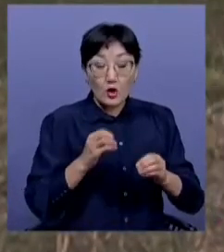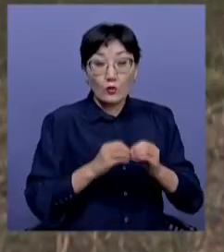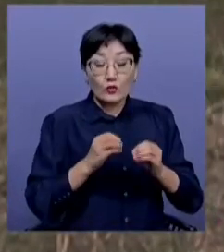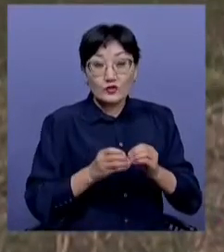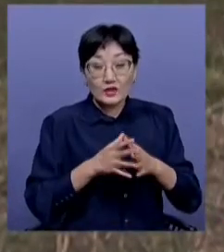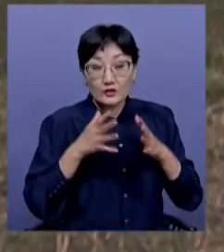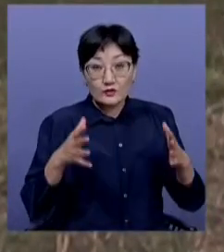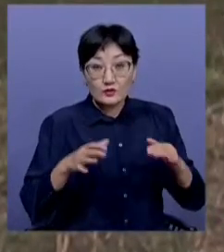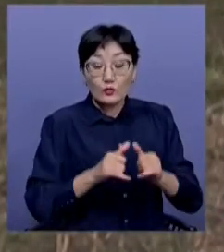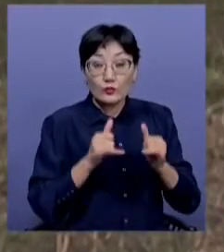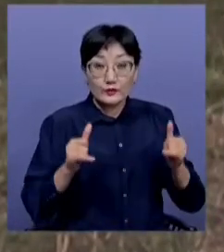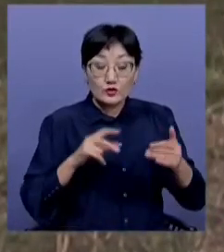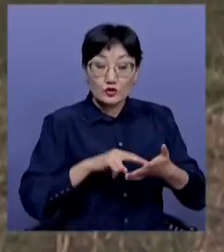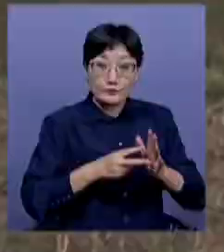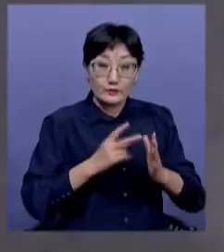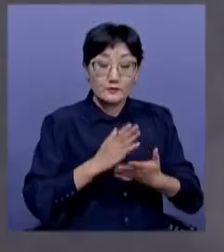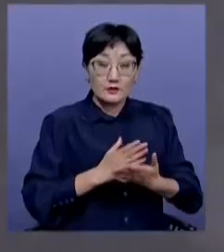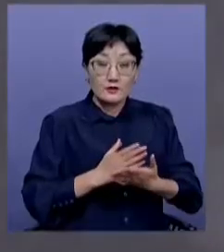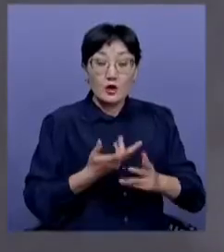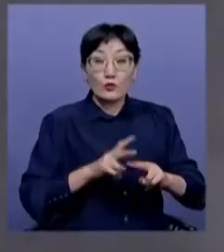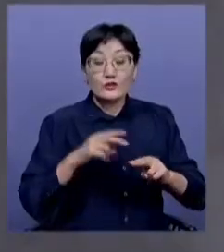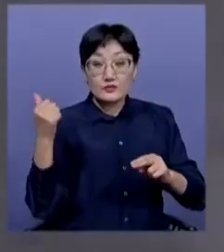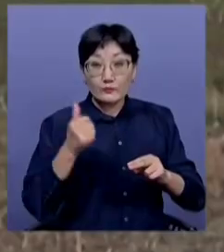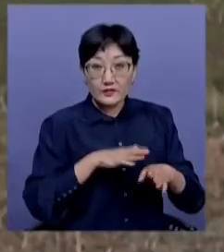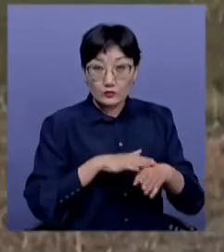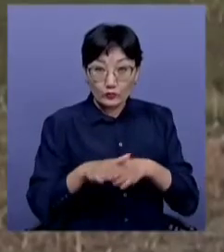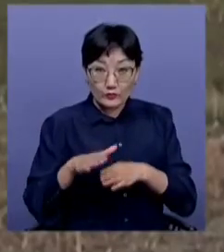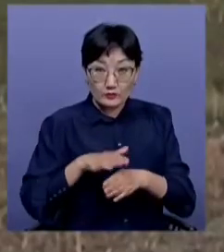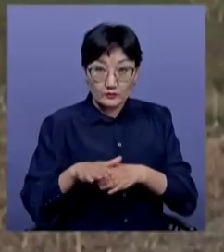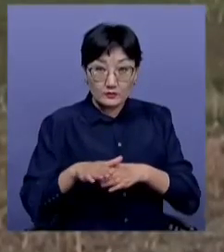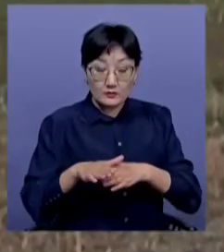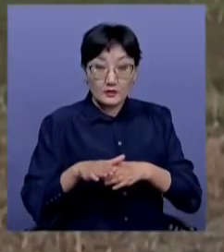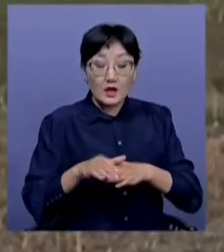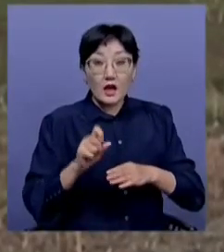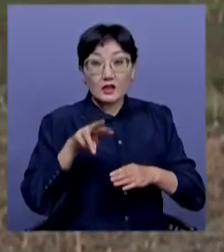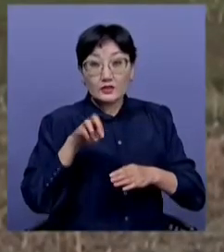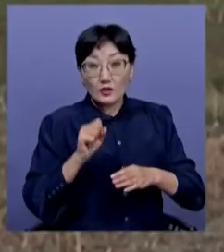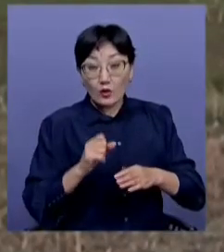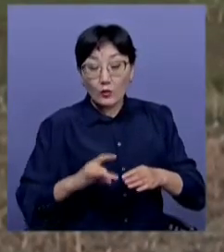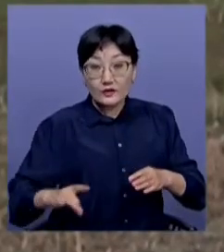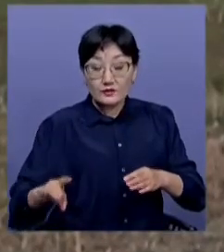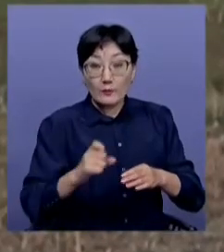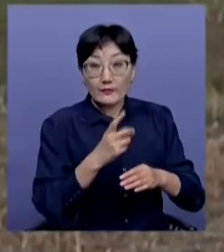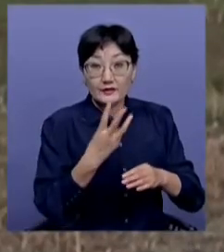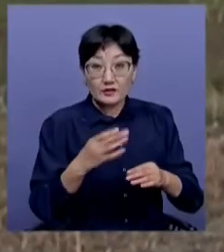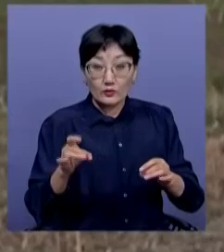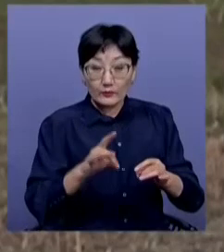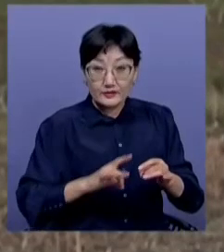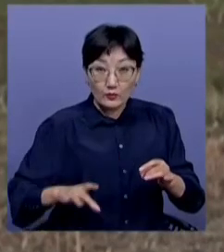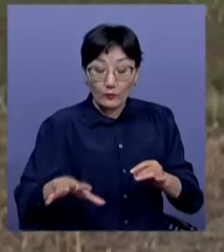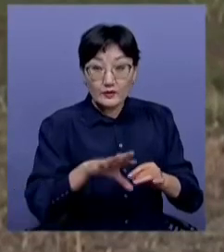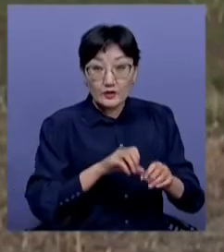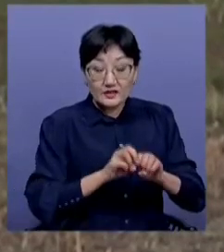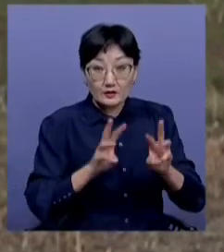аса көбейтуге жоспарымыз бар. Осы апта түгел Алатау ауданының бірқатар ықшам аудандарын